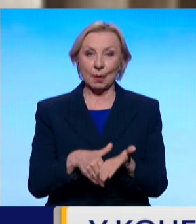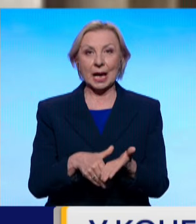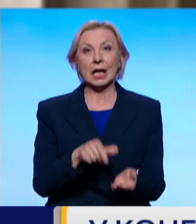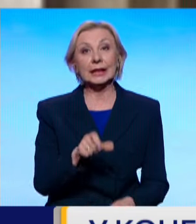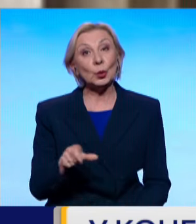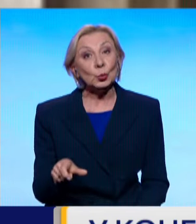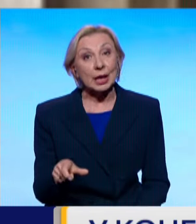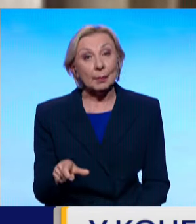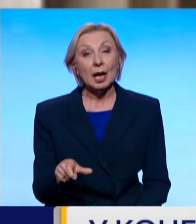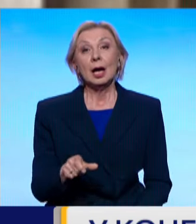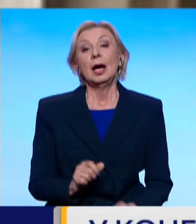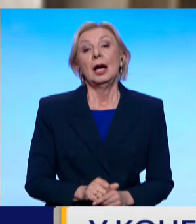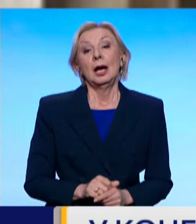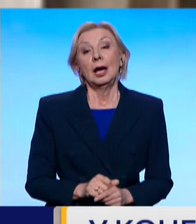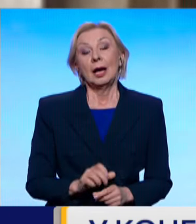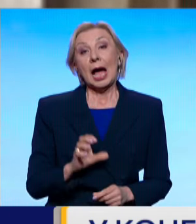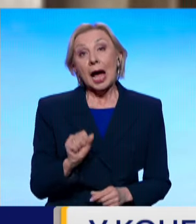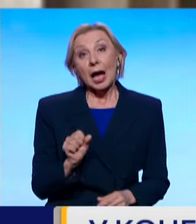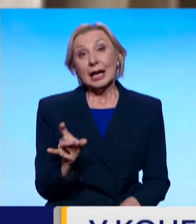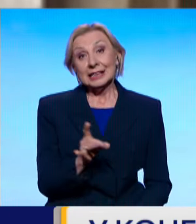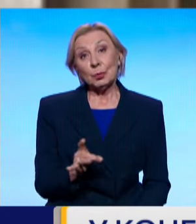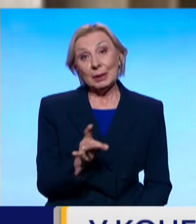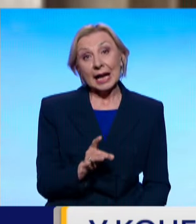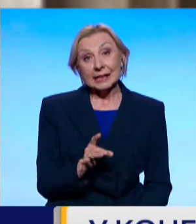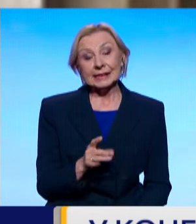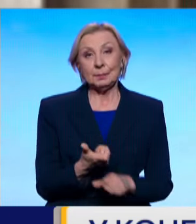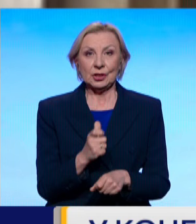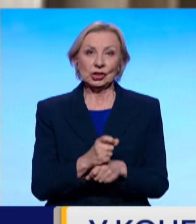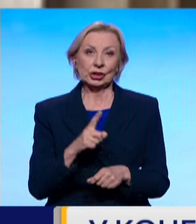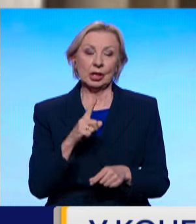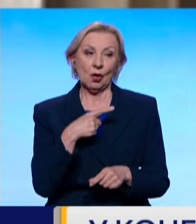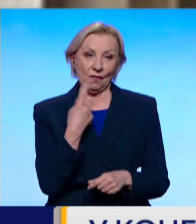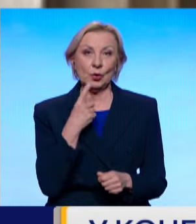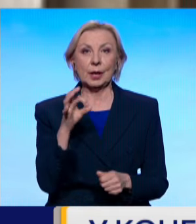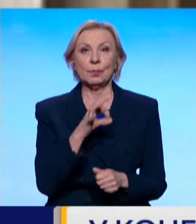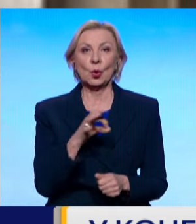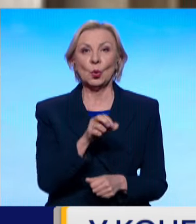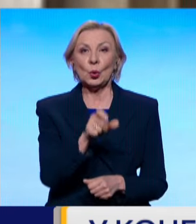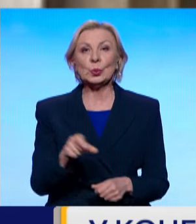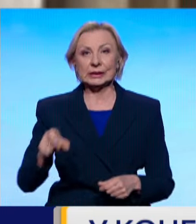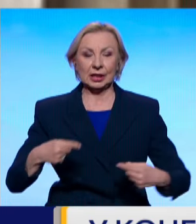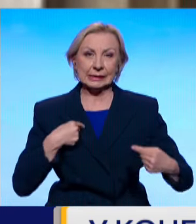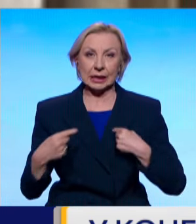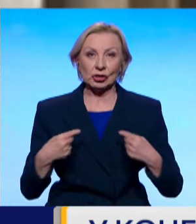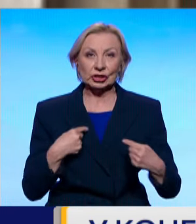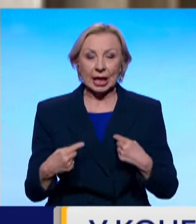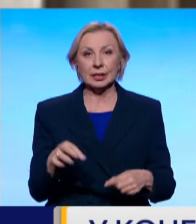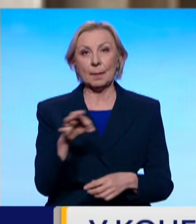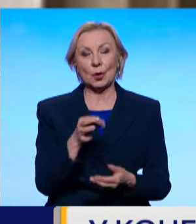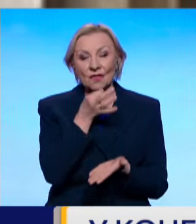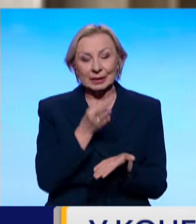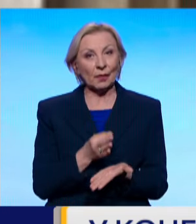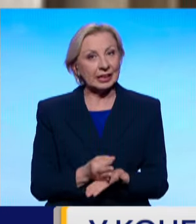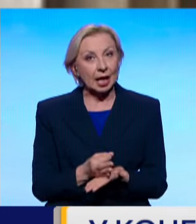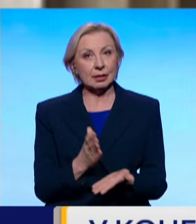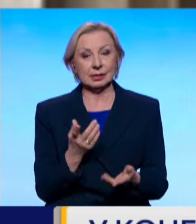людям. А в республіканців я бачу, більше говорять про людські страждання, про відповідальність,